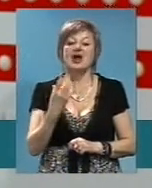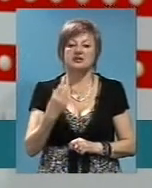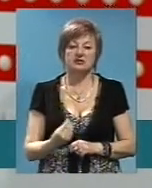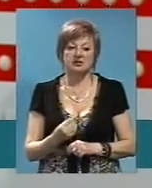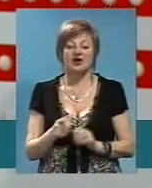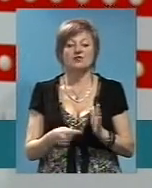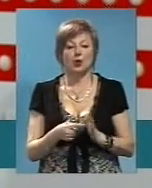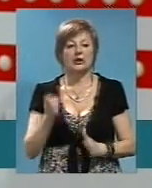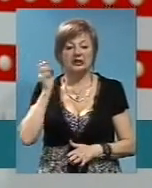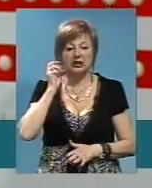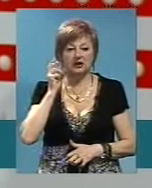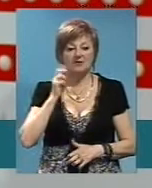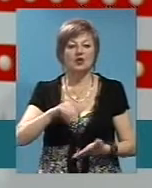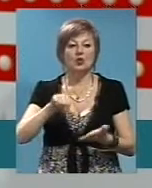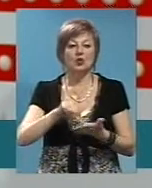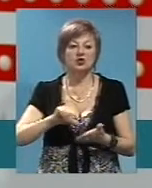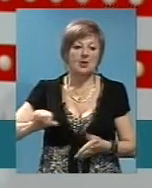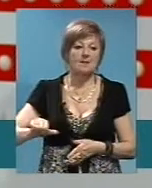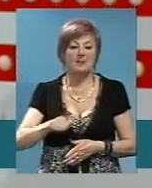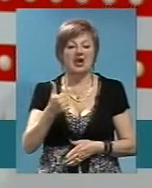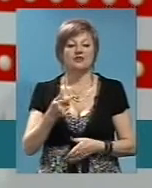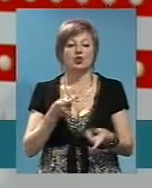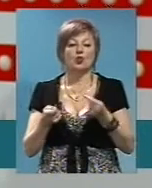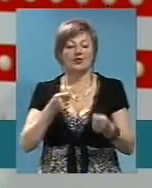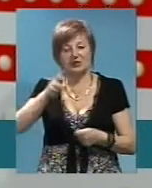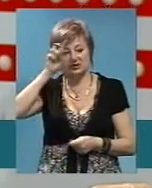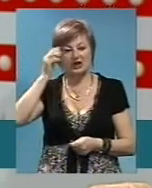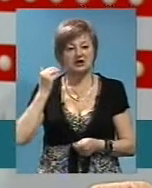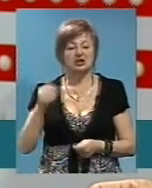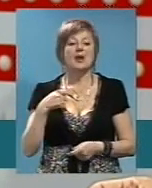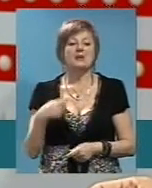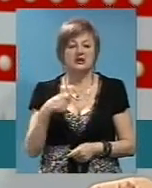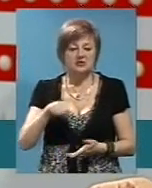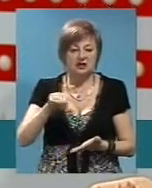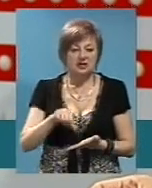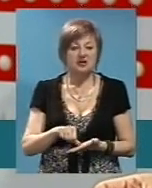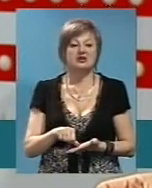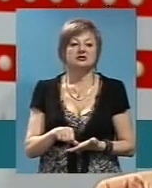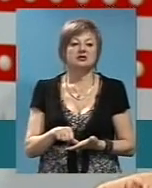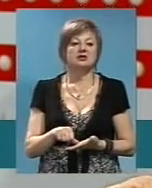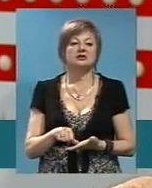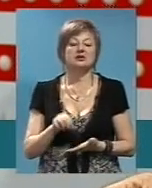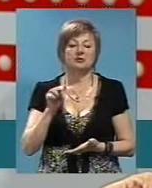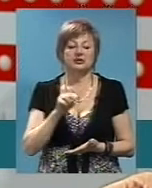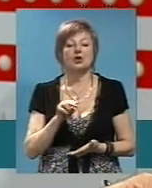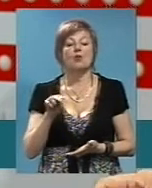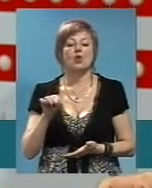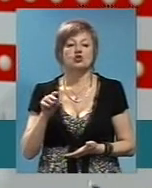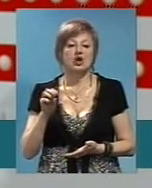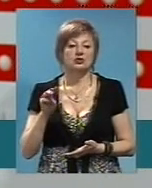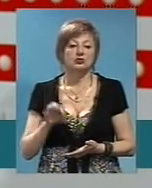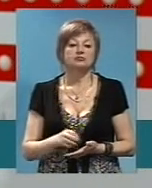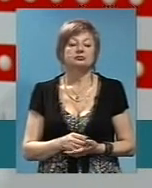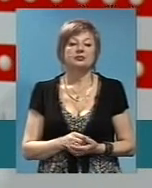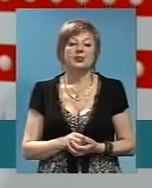місті Києві з участю перших керівників держави і президента України Петра Олексійовича Порошенка і